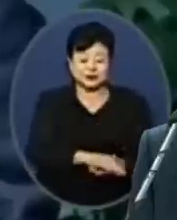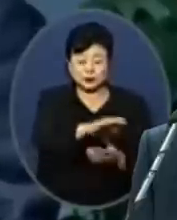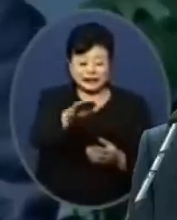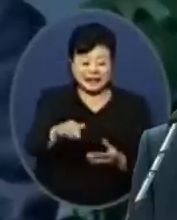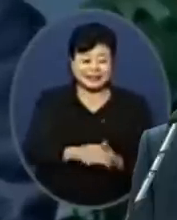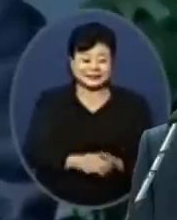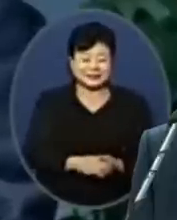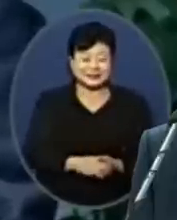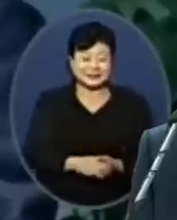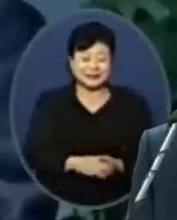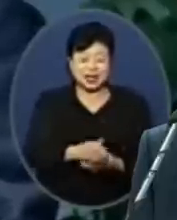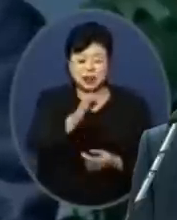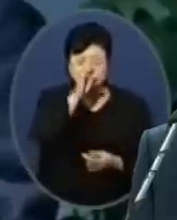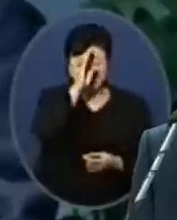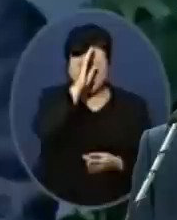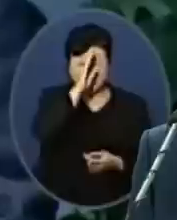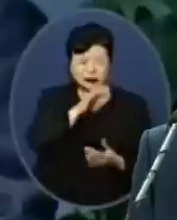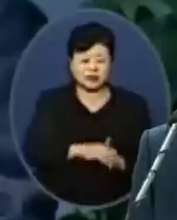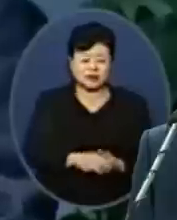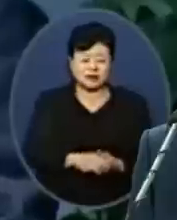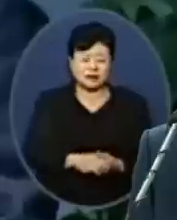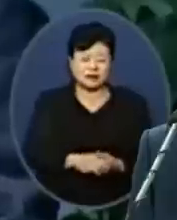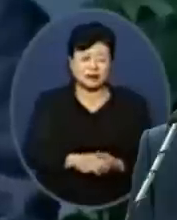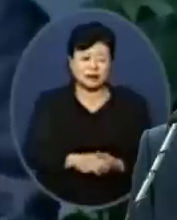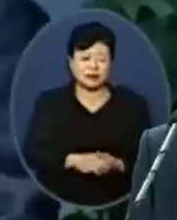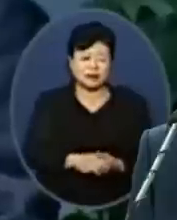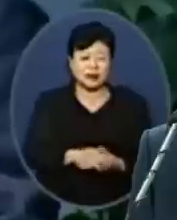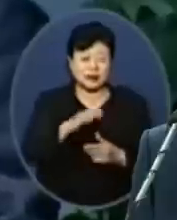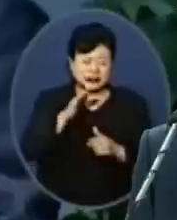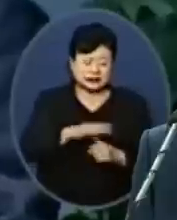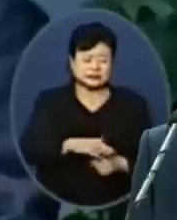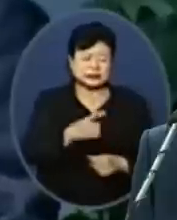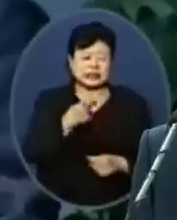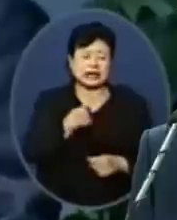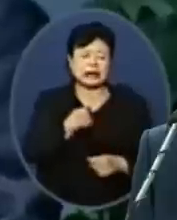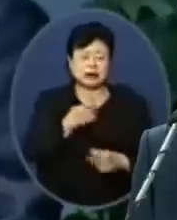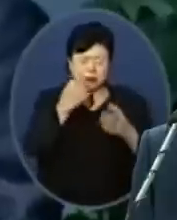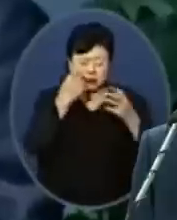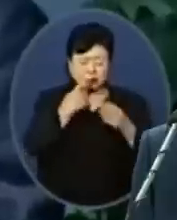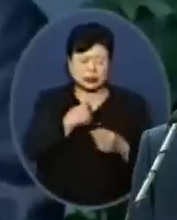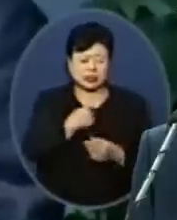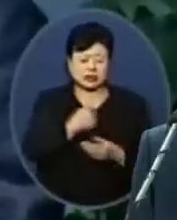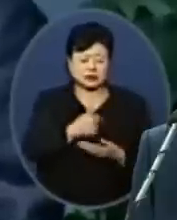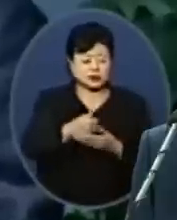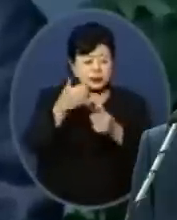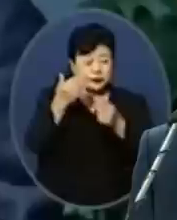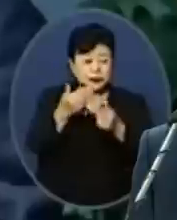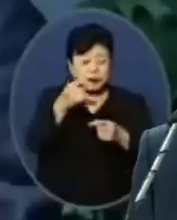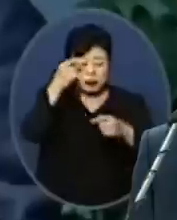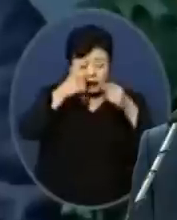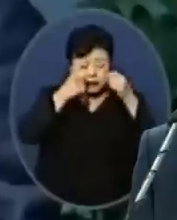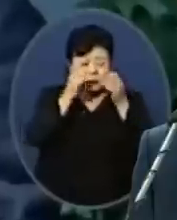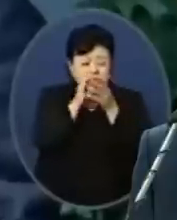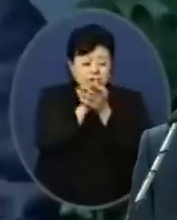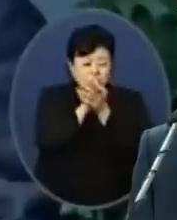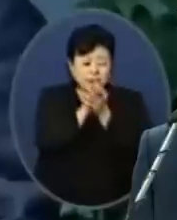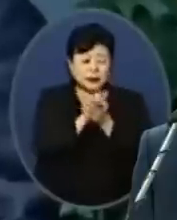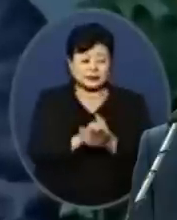우리가 병들고 낭패와 실망을 당하고 고통을 당해서 주님께 울면서